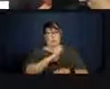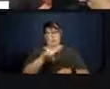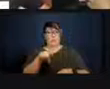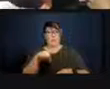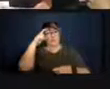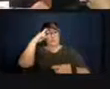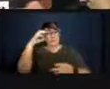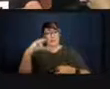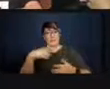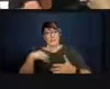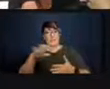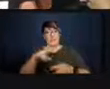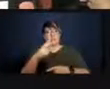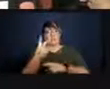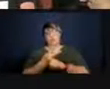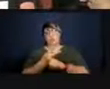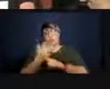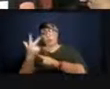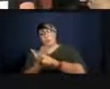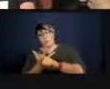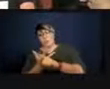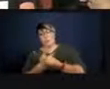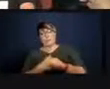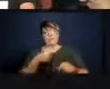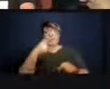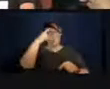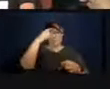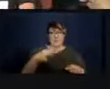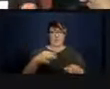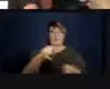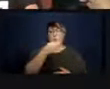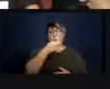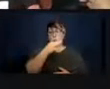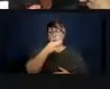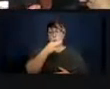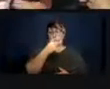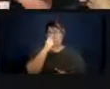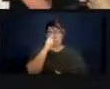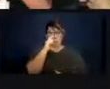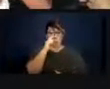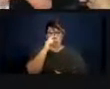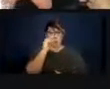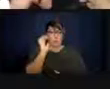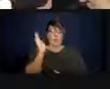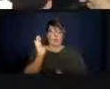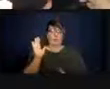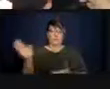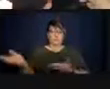المهمة التي من المفترض أن نقوم باتخاذها نحن كأعضاء المجلس،